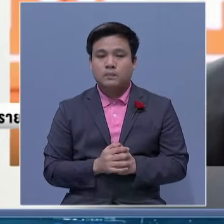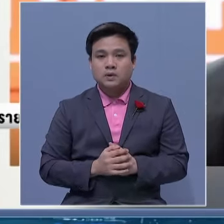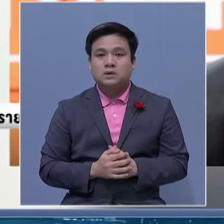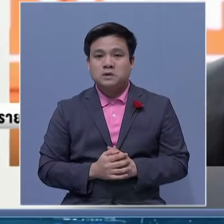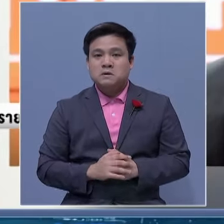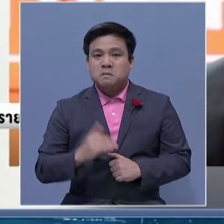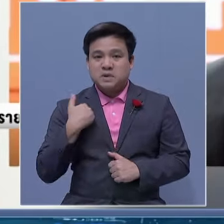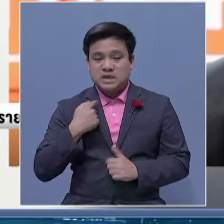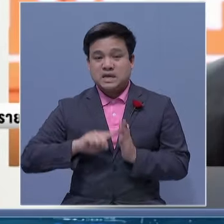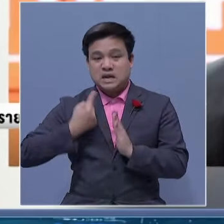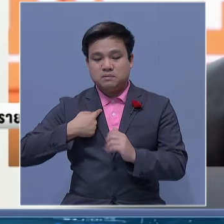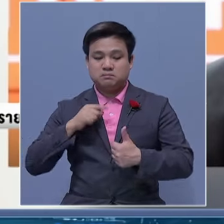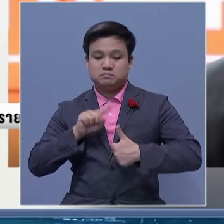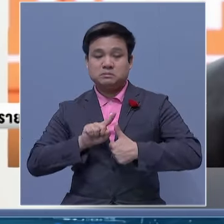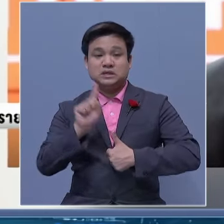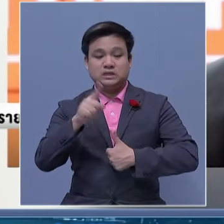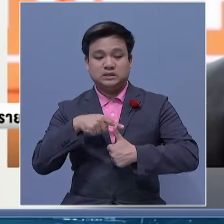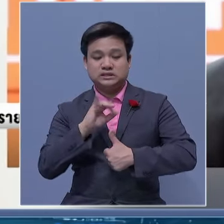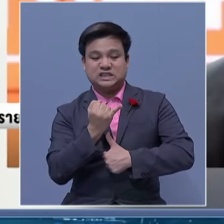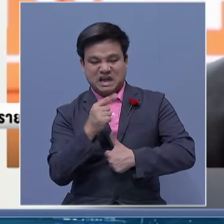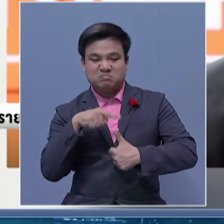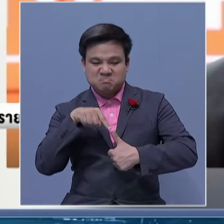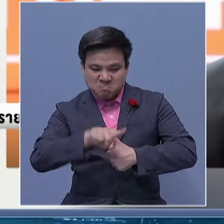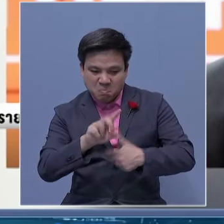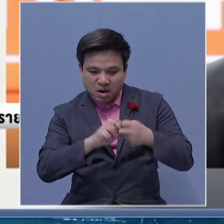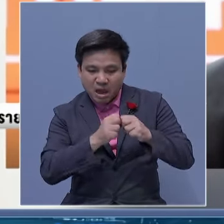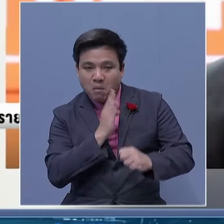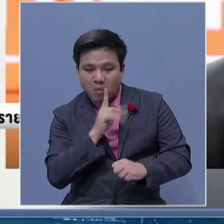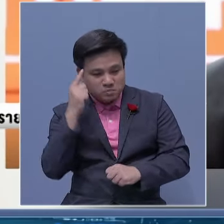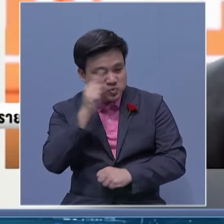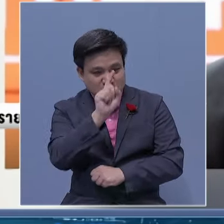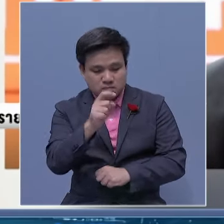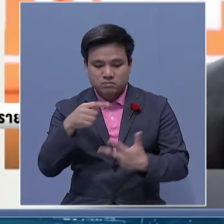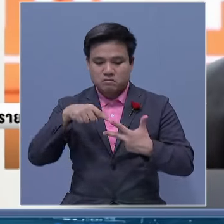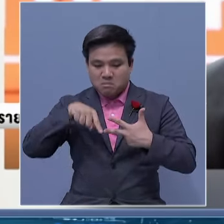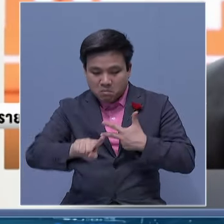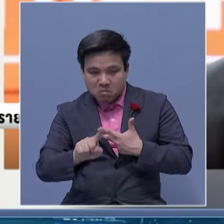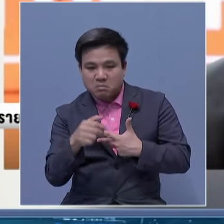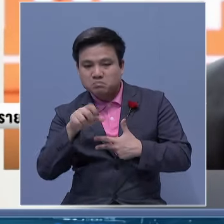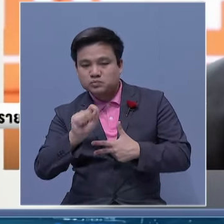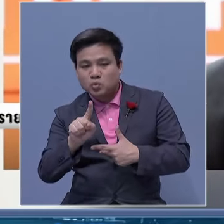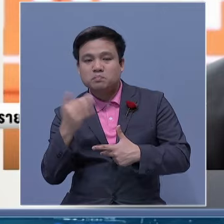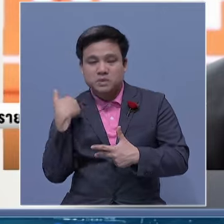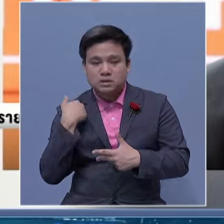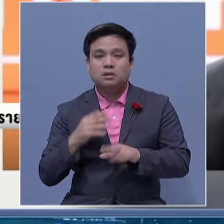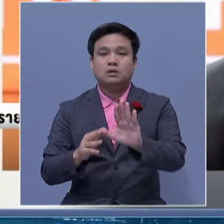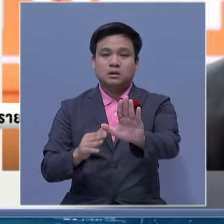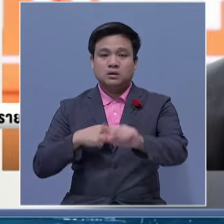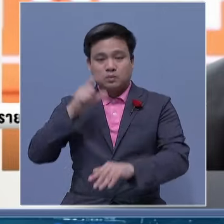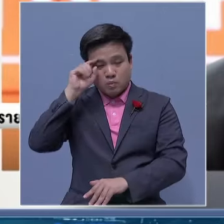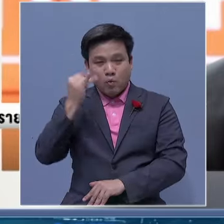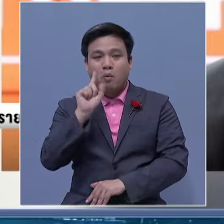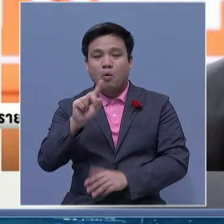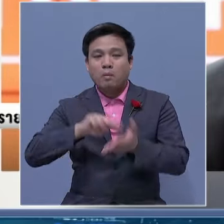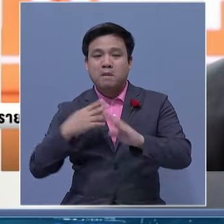อื่นๆของก้าวไกลเนี่ยนะครับเอ่อทางคุณสุทินก็บอกว่าอยากให้มองเป็นเรื่องของบุคคลไม่ใช่เรื่องของพรรคฝ่ายค้านหรือรัฐบาล